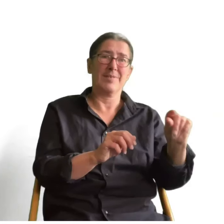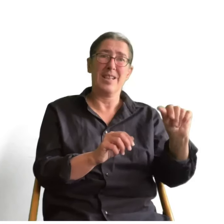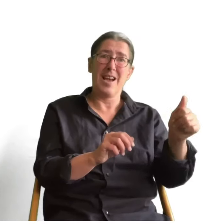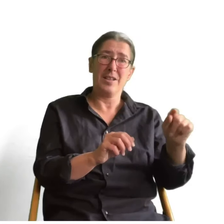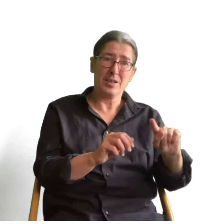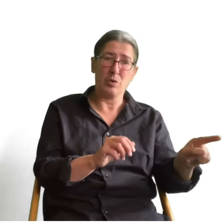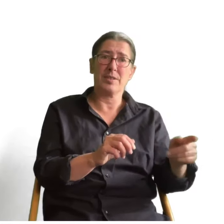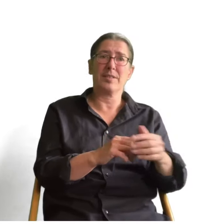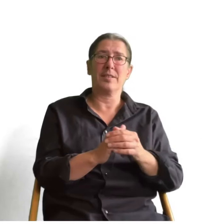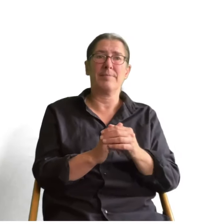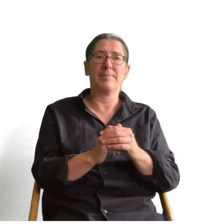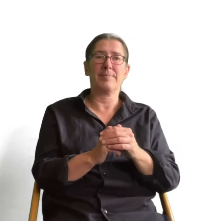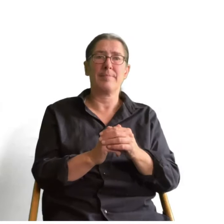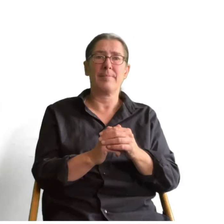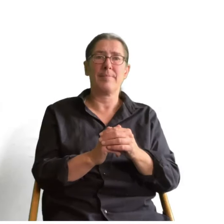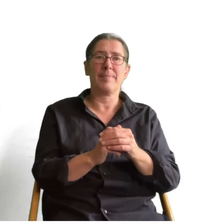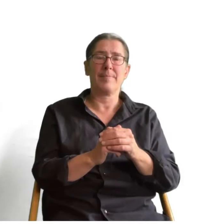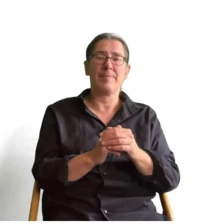Zehn.